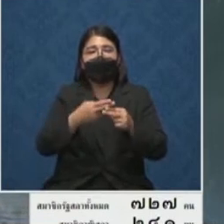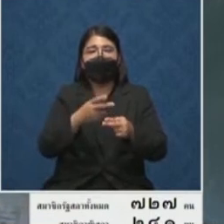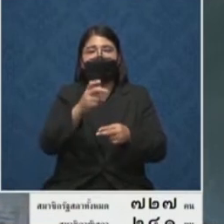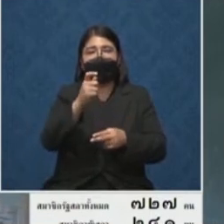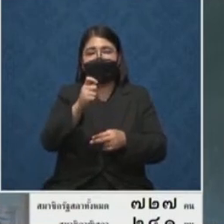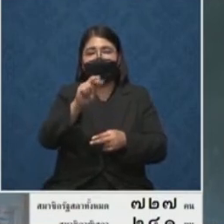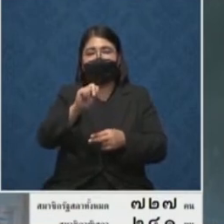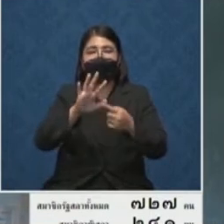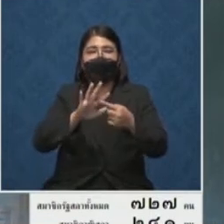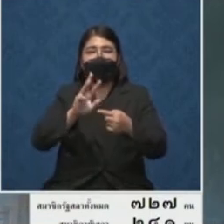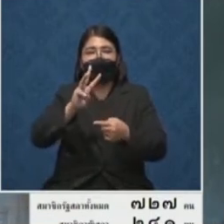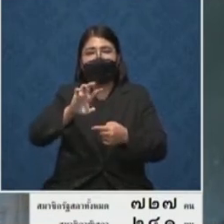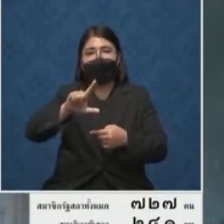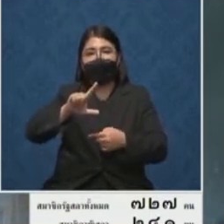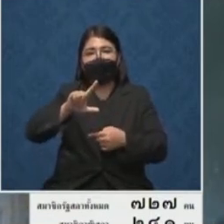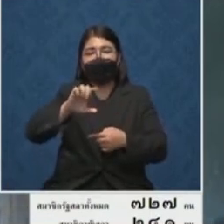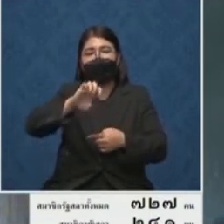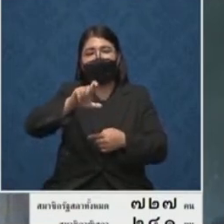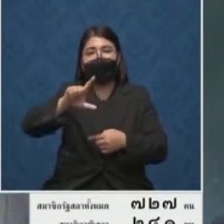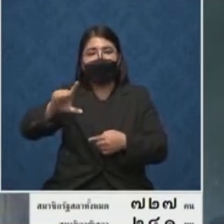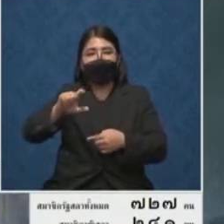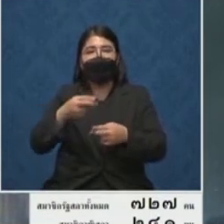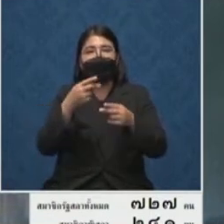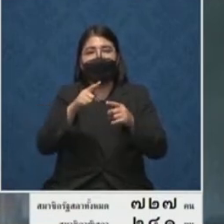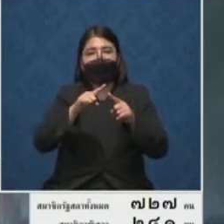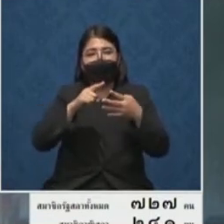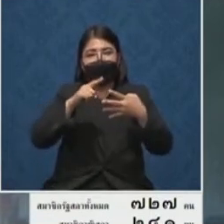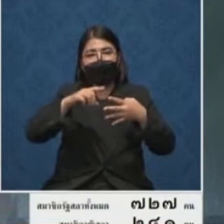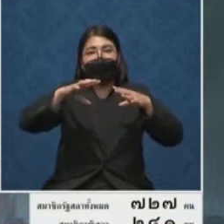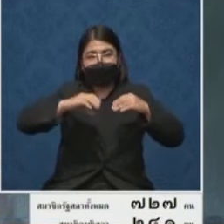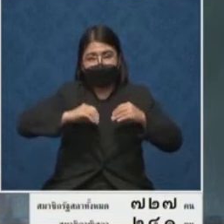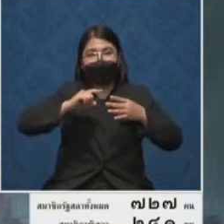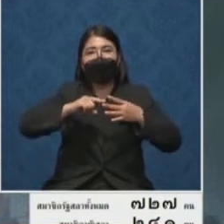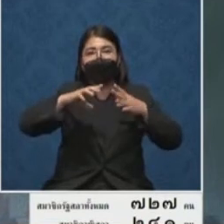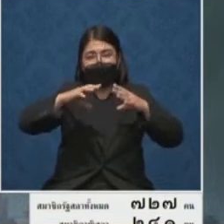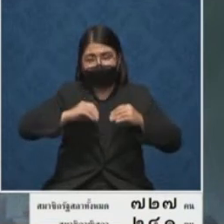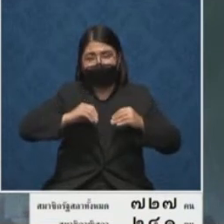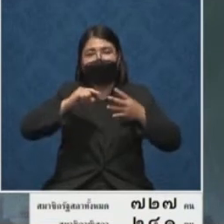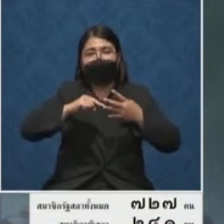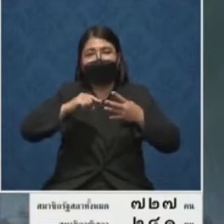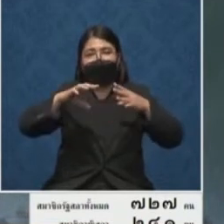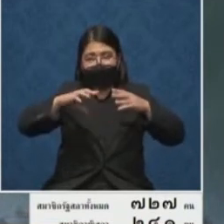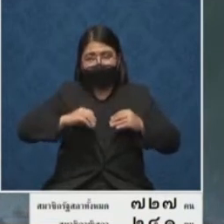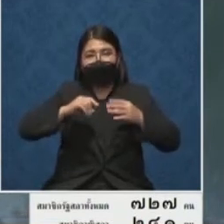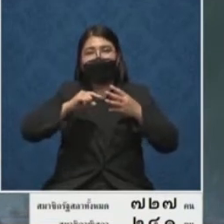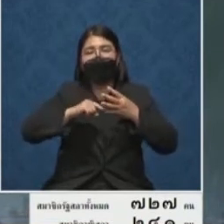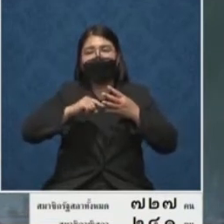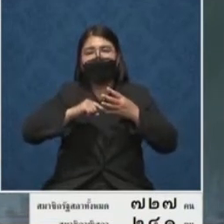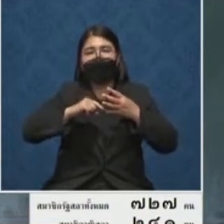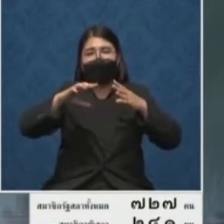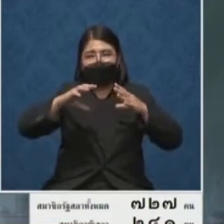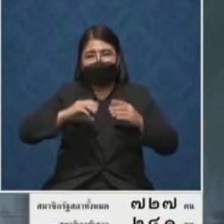670นายอนาวินรัตนสถาพร 1รับหลักการ2รับหลัก